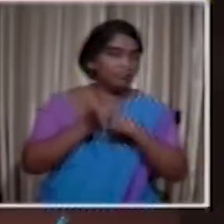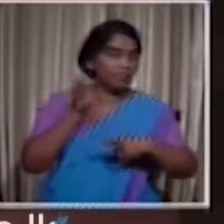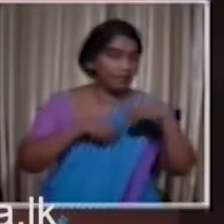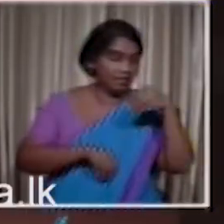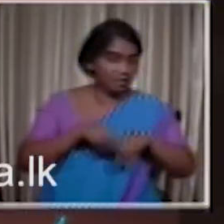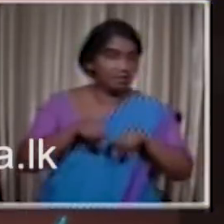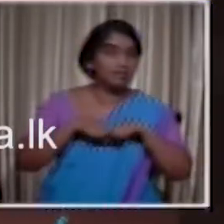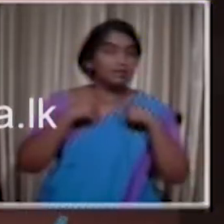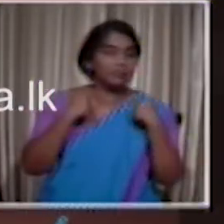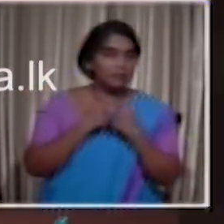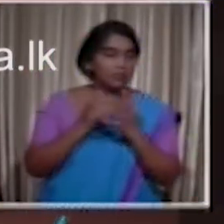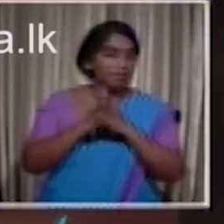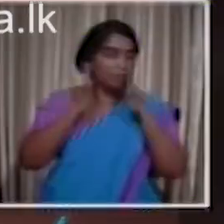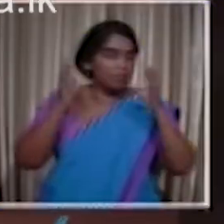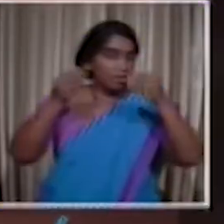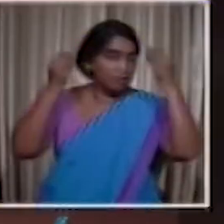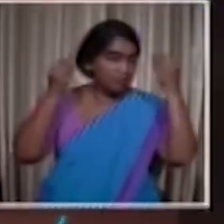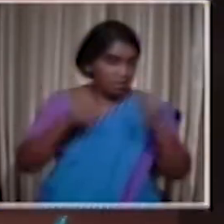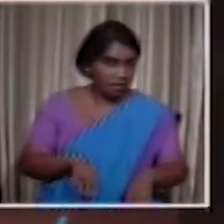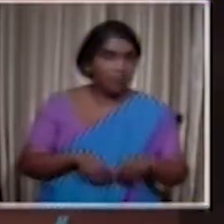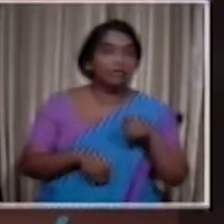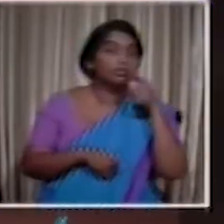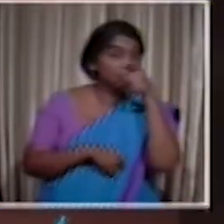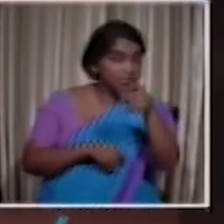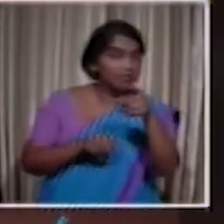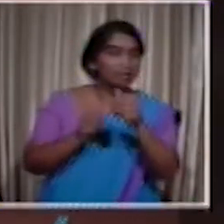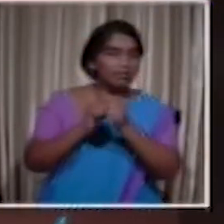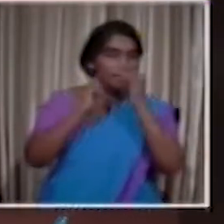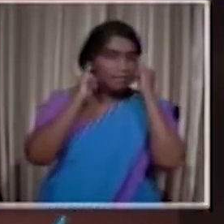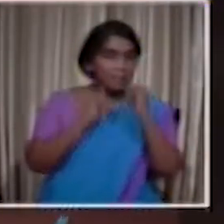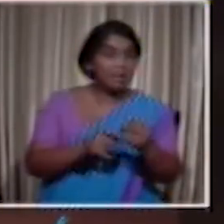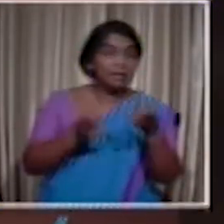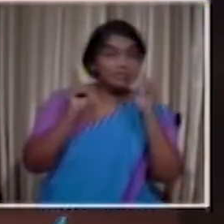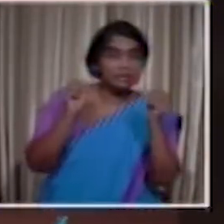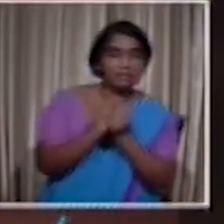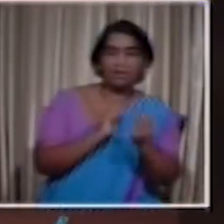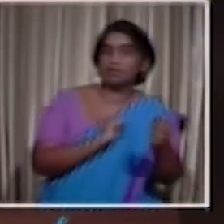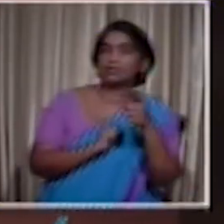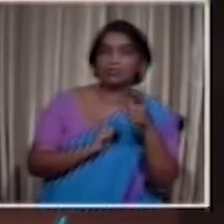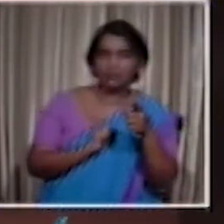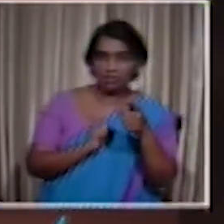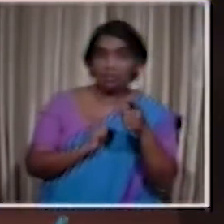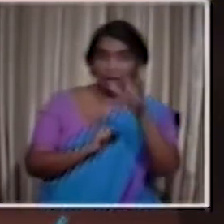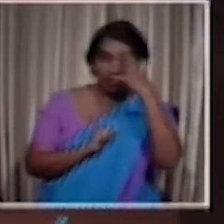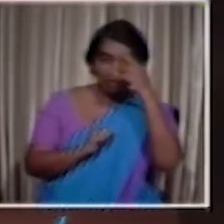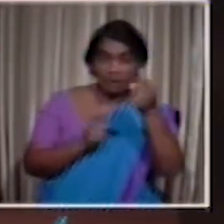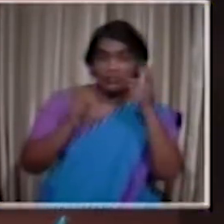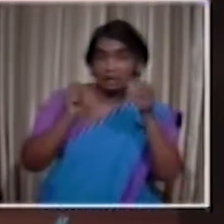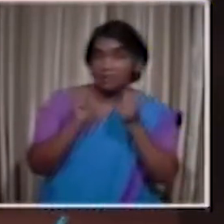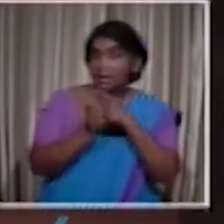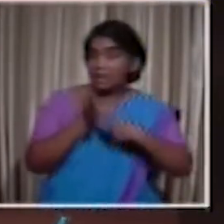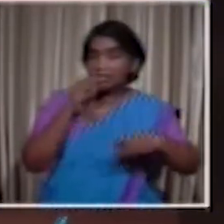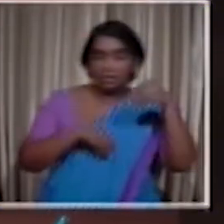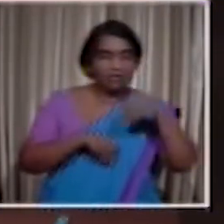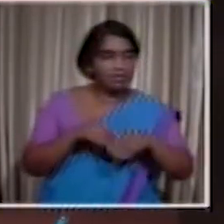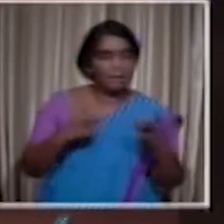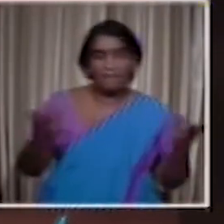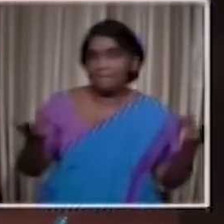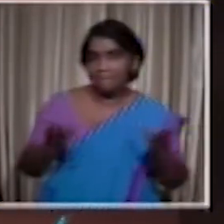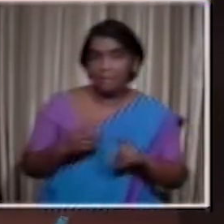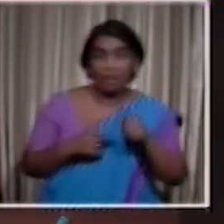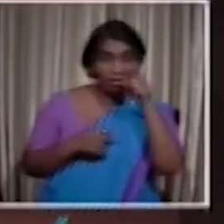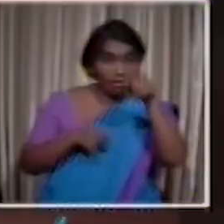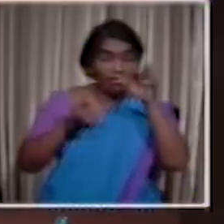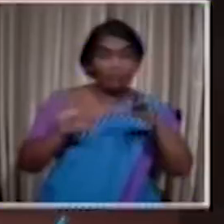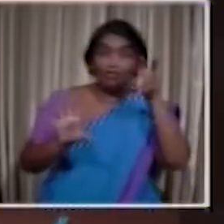ව්‍යාපාරයක් විශාල බංකොලොත් බවට පත් කරේ ඔබතුමාගේ ඔය නිකන් ගේම් වලින් දේශපාලන ඔබතුමා මතක තියාගන්න ගේම් වලින් දේශපාලන කරන්න බෑ ඔබතුමා දැන්